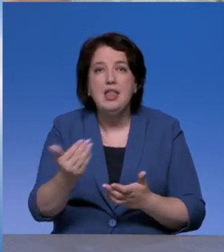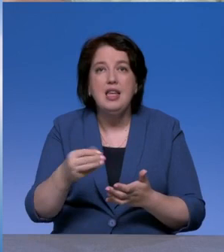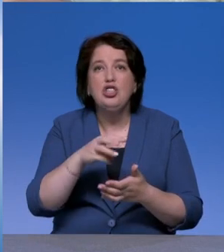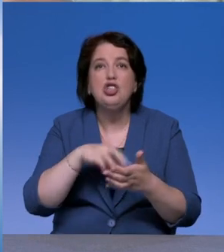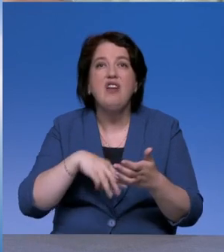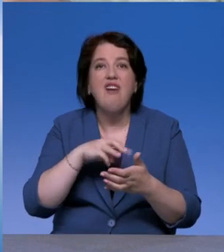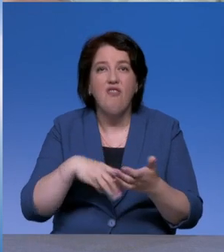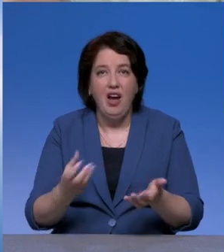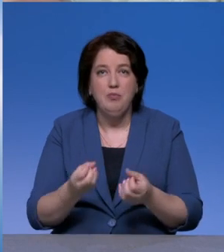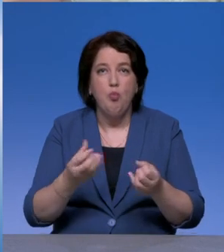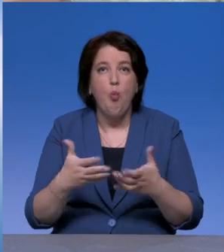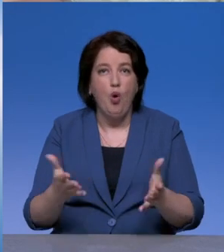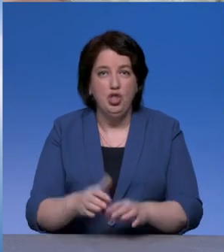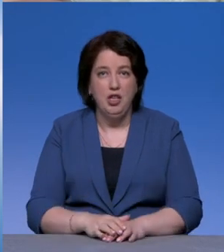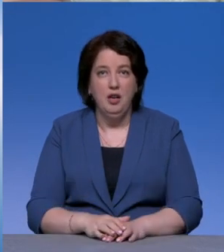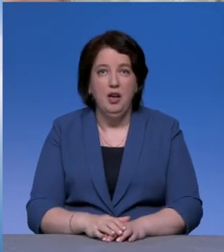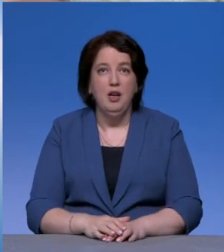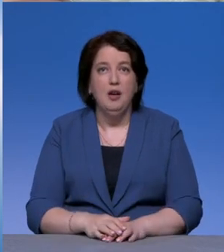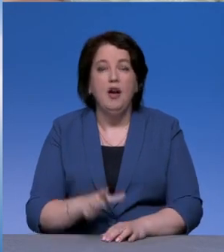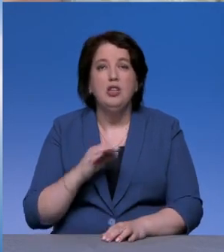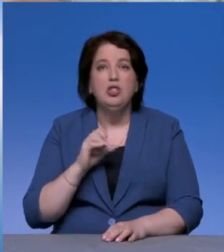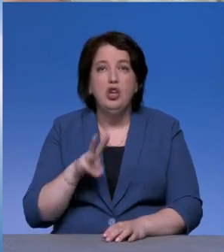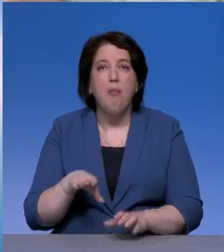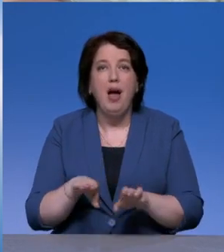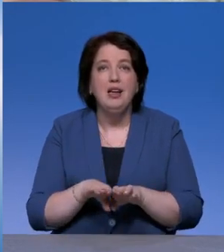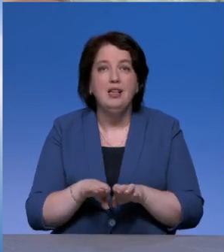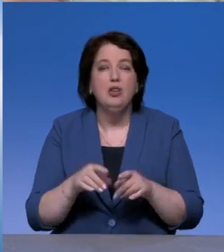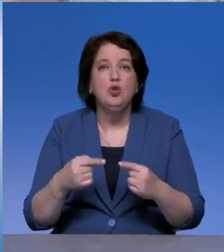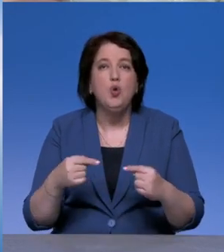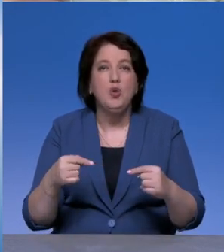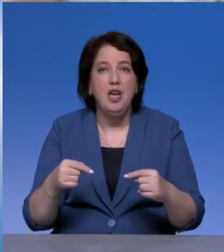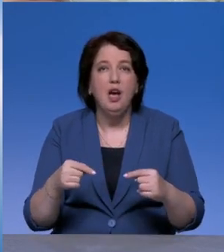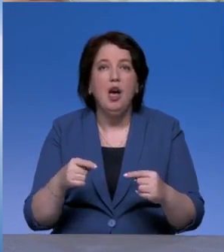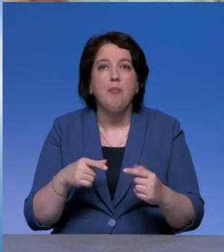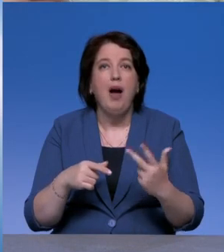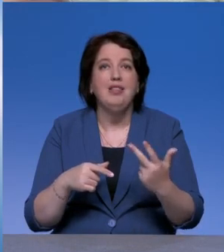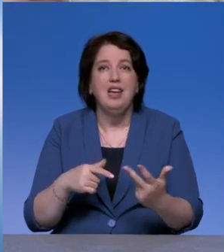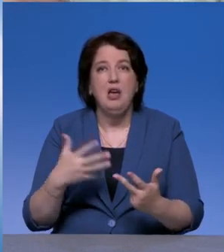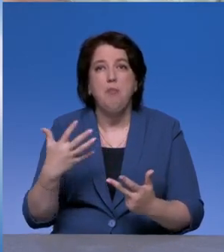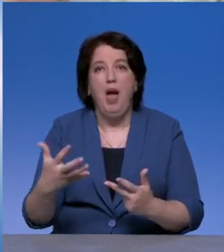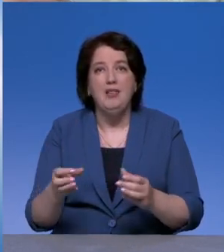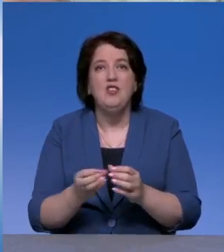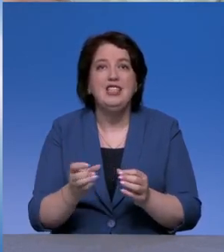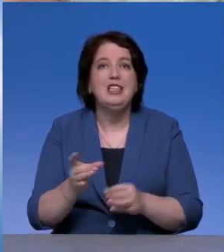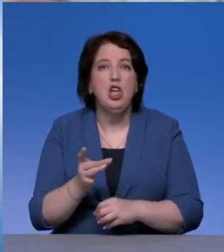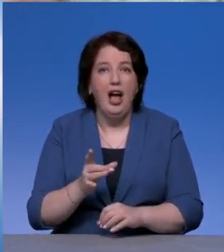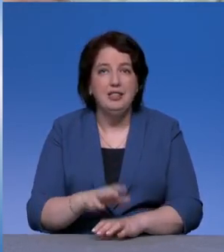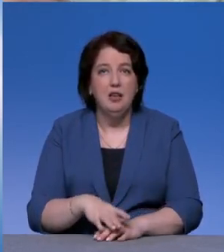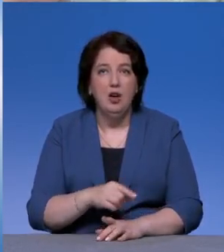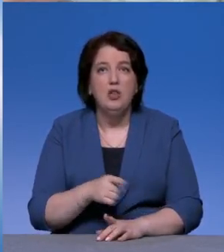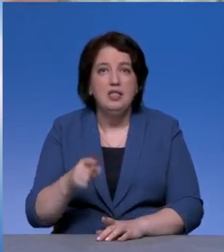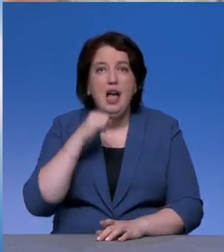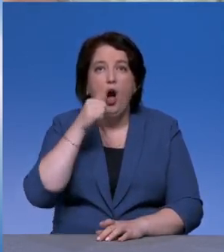больше, чем, допустим, нарушителей по 3, 5, 10 раз за